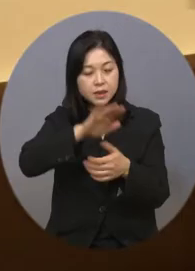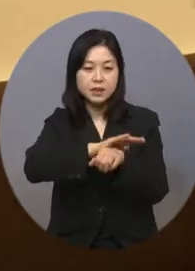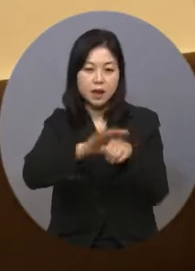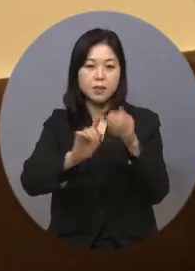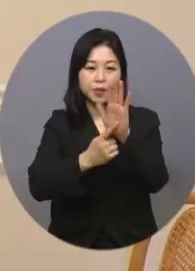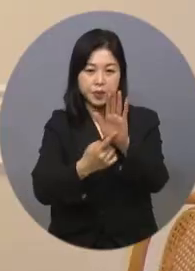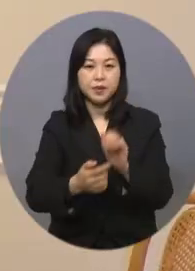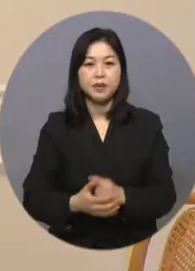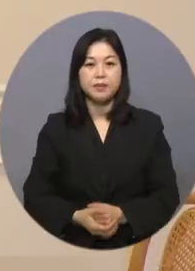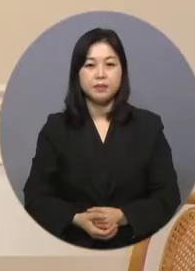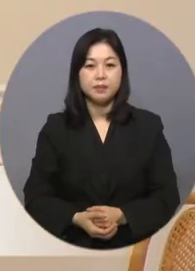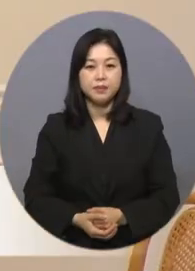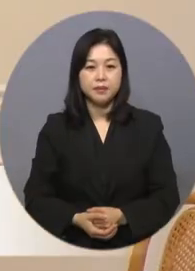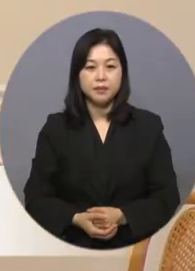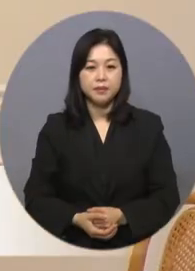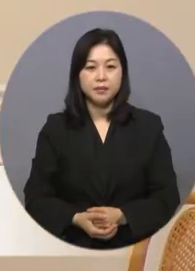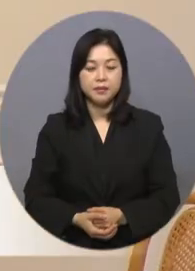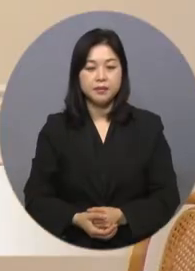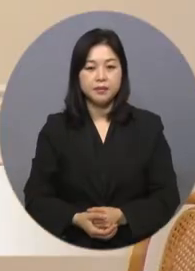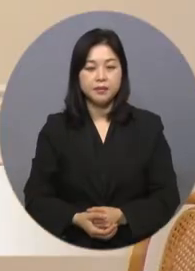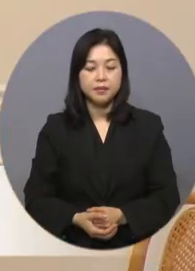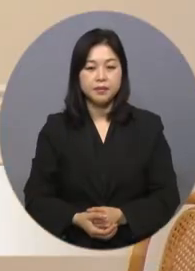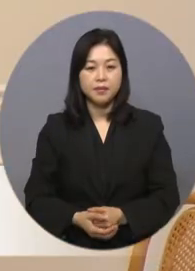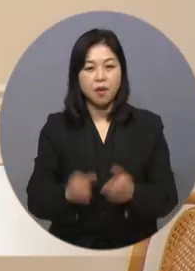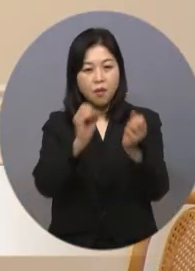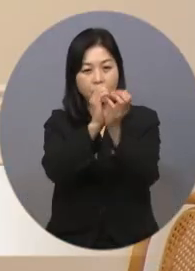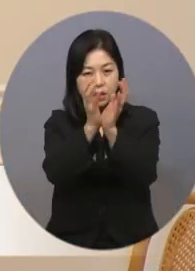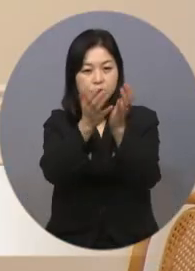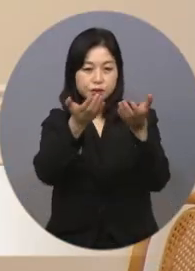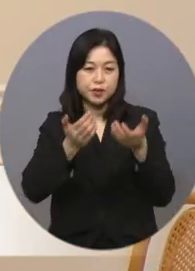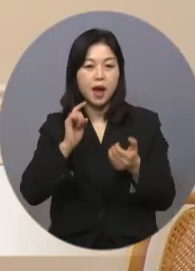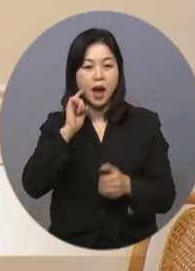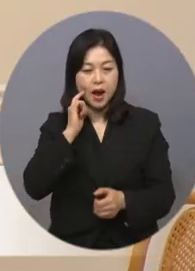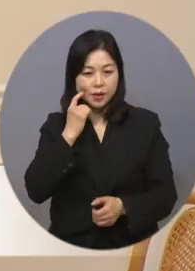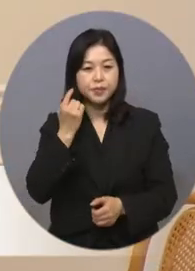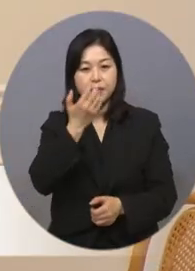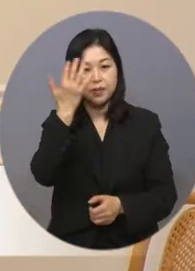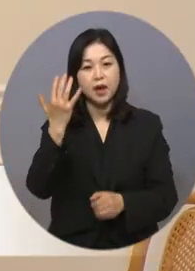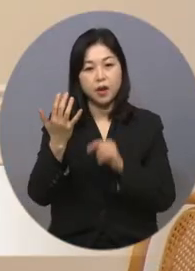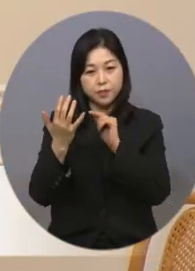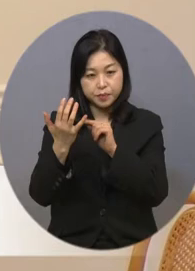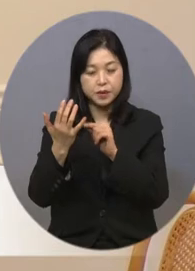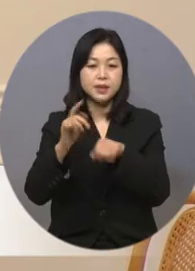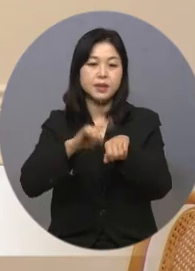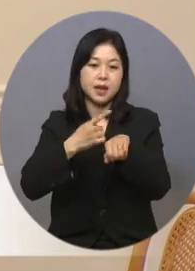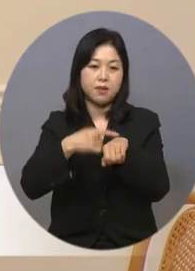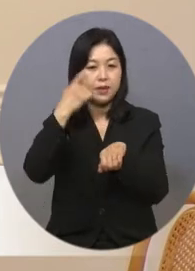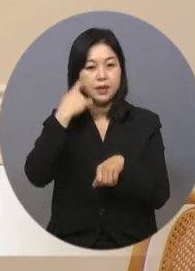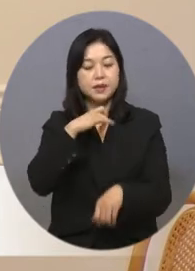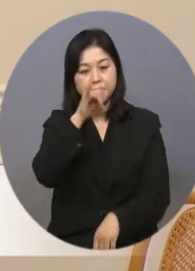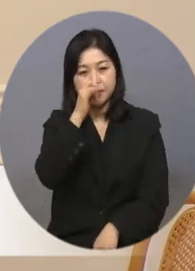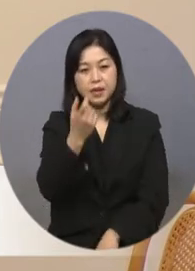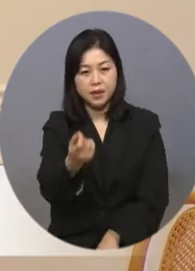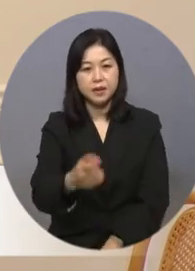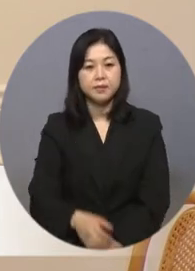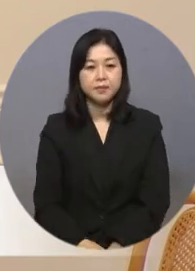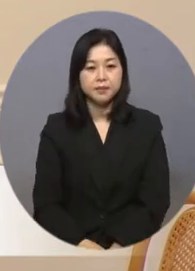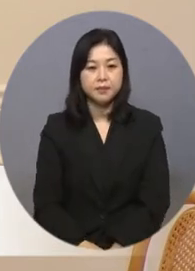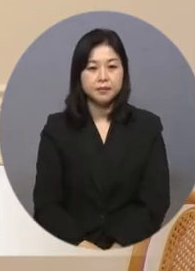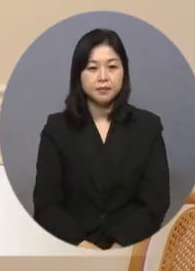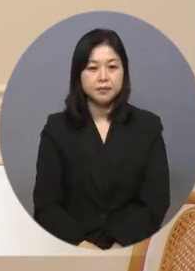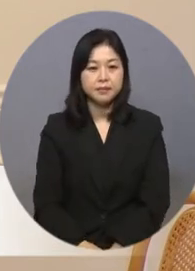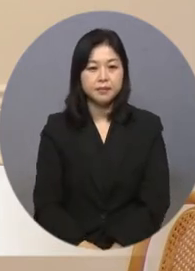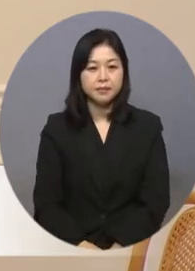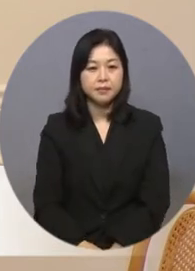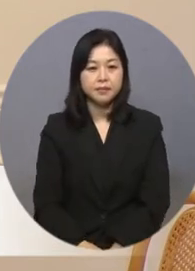있습니다. 자연이 주는 그런 아름다움은 그 자연스러움에서 들어오는 것 같아요. 제가